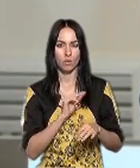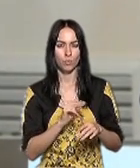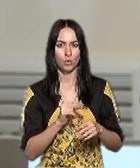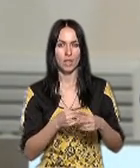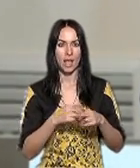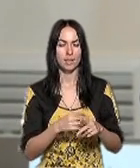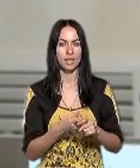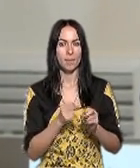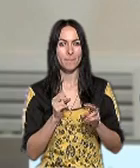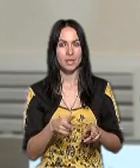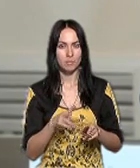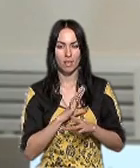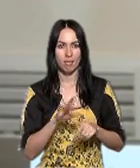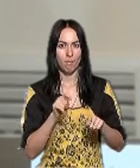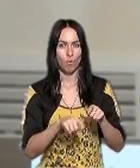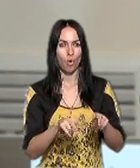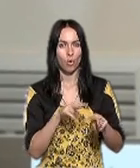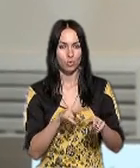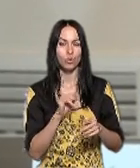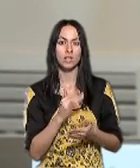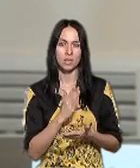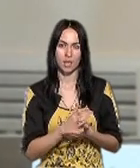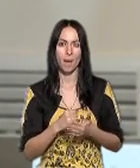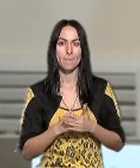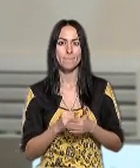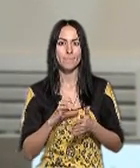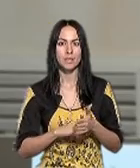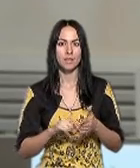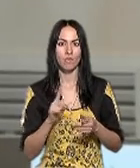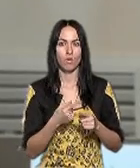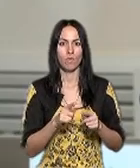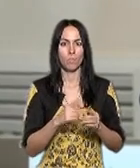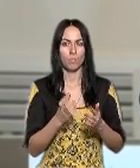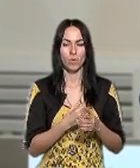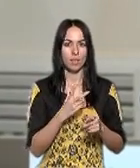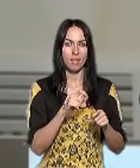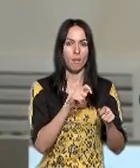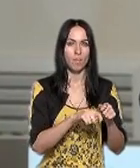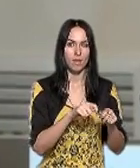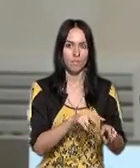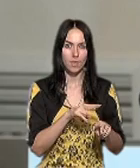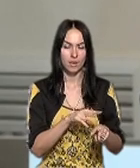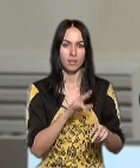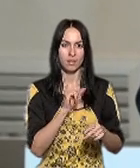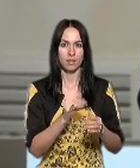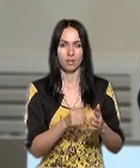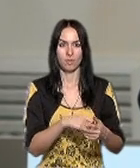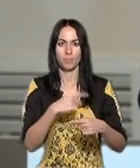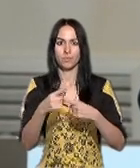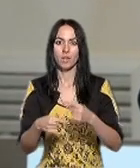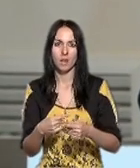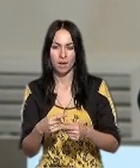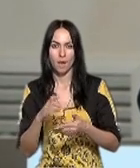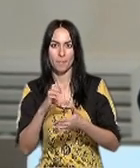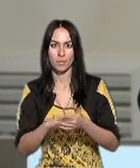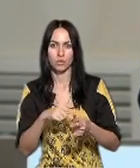безпеки і, по суті, є підставою, що призвело до конкретних дій осіб, які